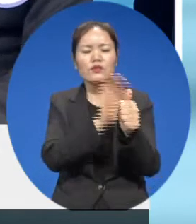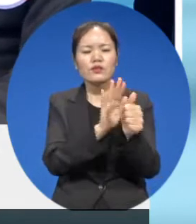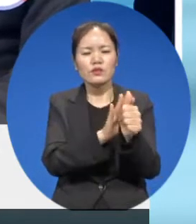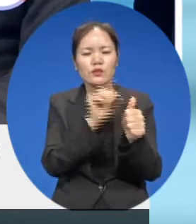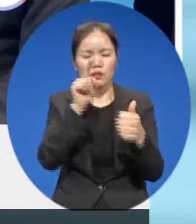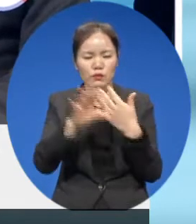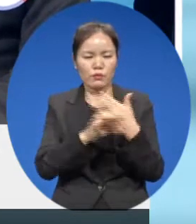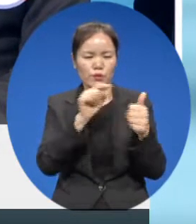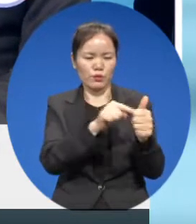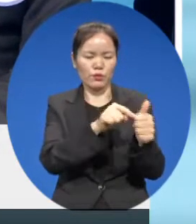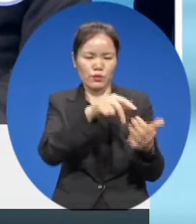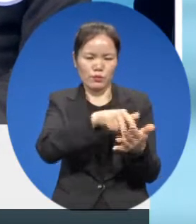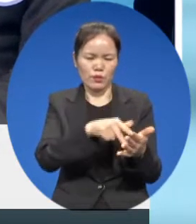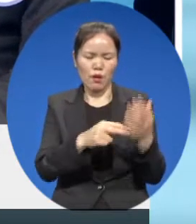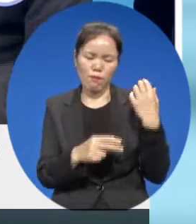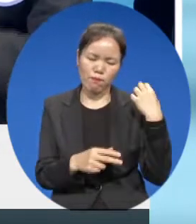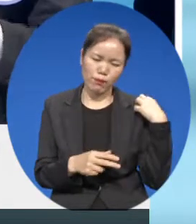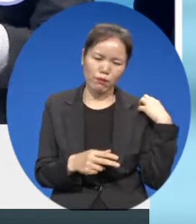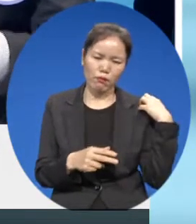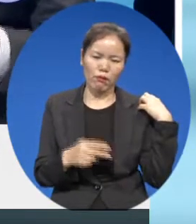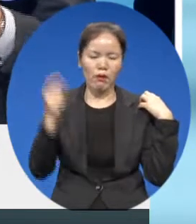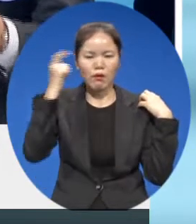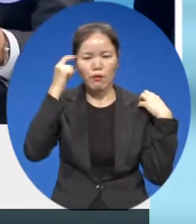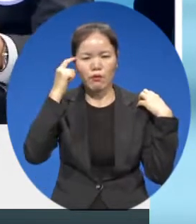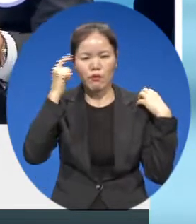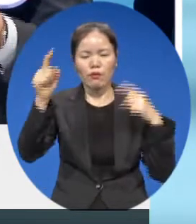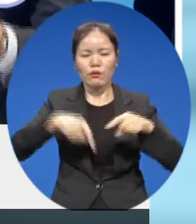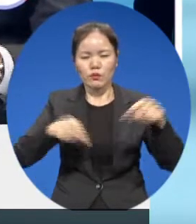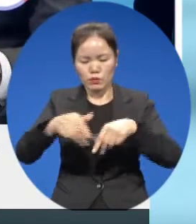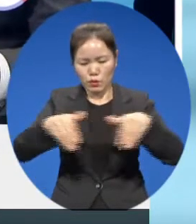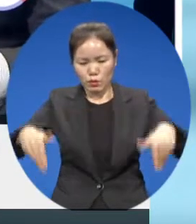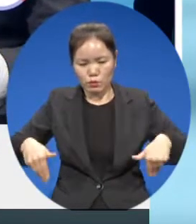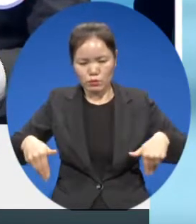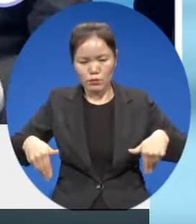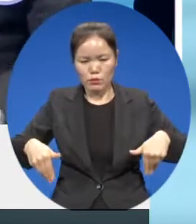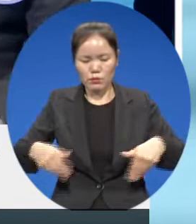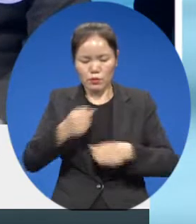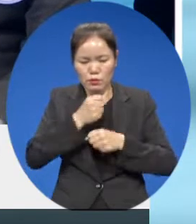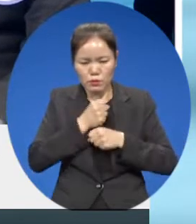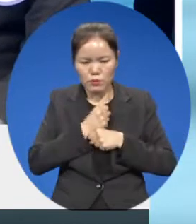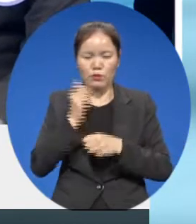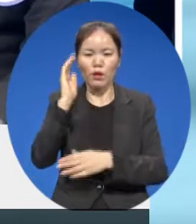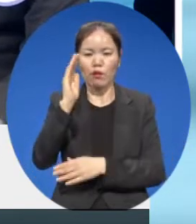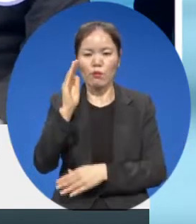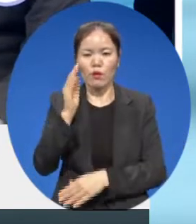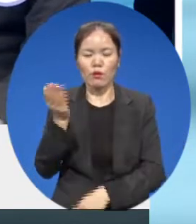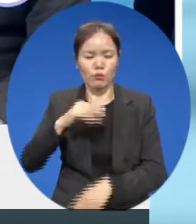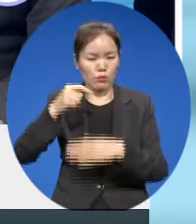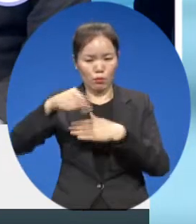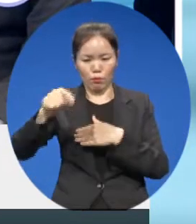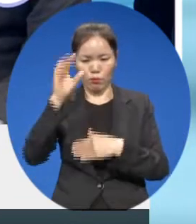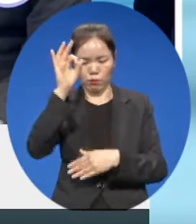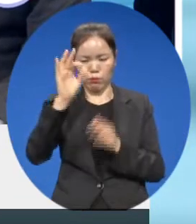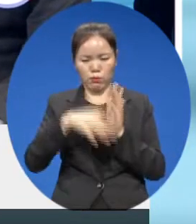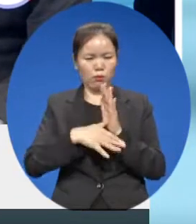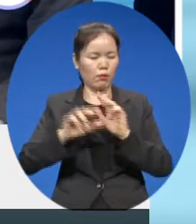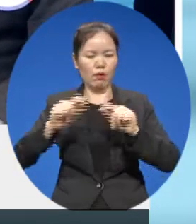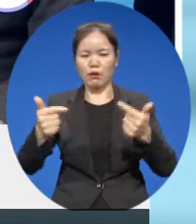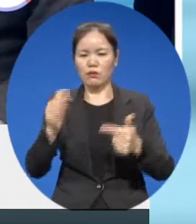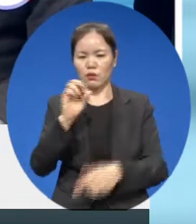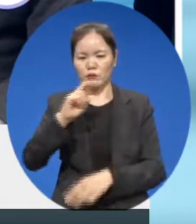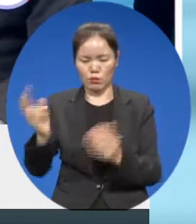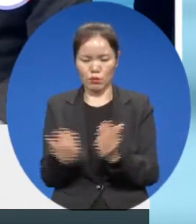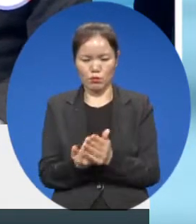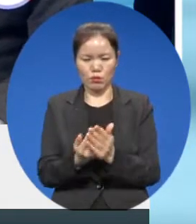부담스러워 줍니다 그리고 본인이 낮음 정치적 중립을 지키고 있다고 말하는데 밖에서 보기엔 아닌데 야당이 이렇게 발벗고